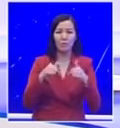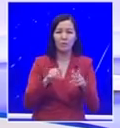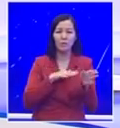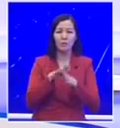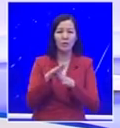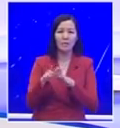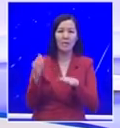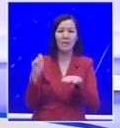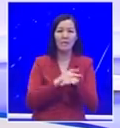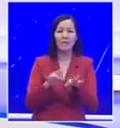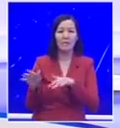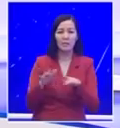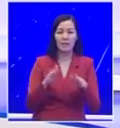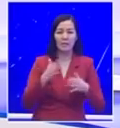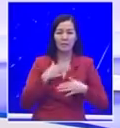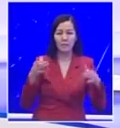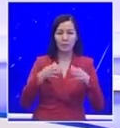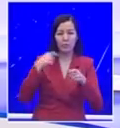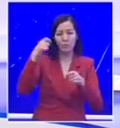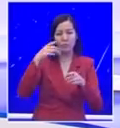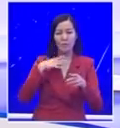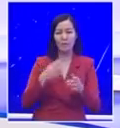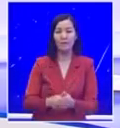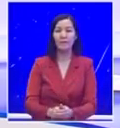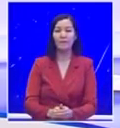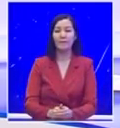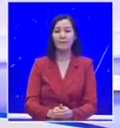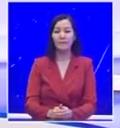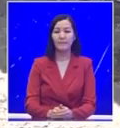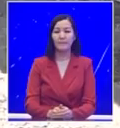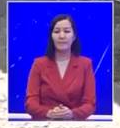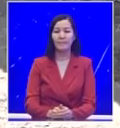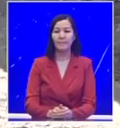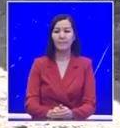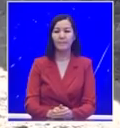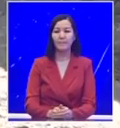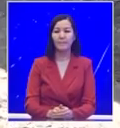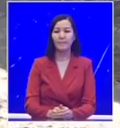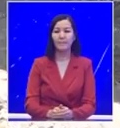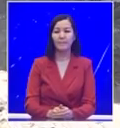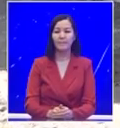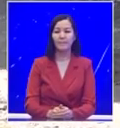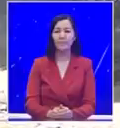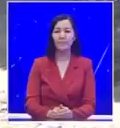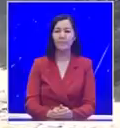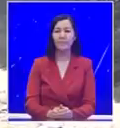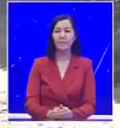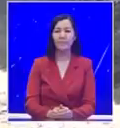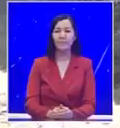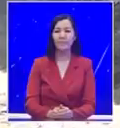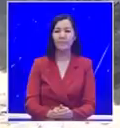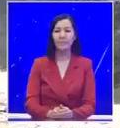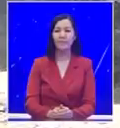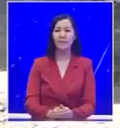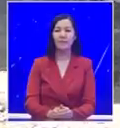ұйымдастыруымен жүзеге асырылған игілікті іске тілшіміз де куә боп қайтты. Көршісі ашып отырып, өзі тоқ отырған мұсылман,